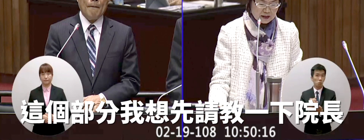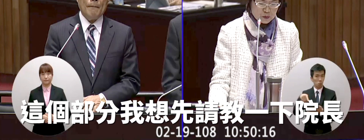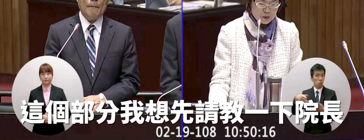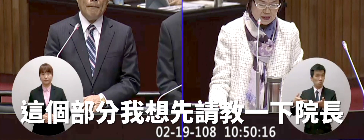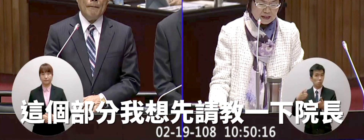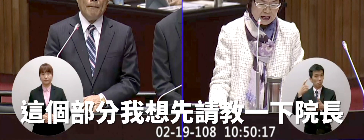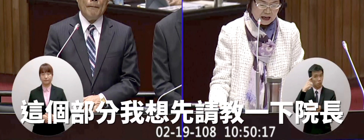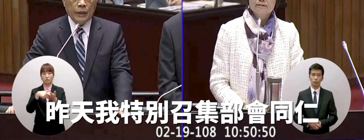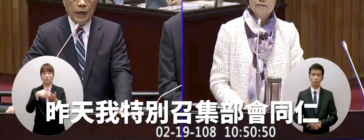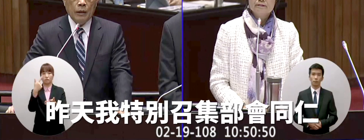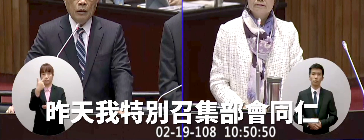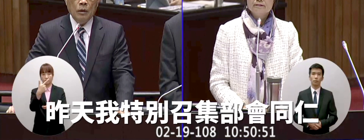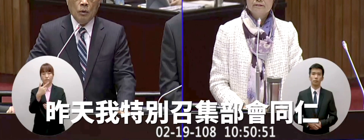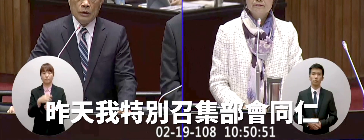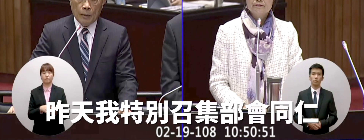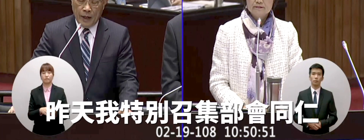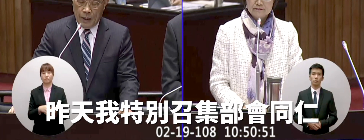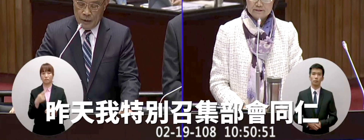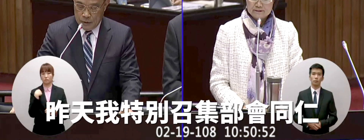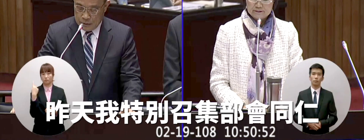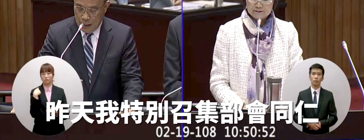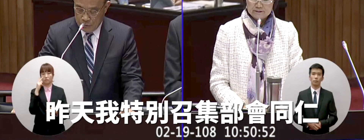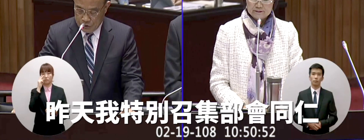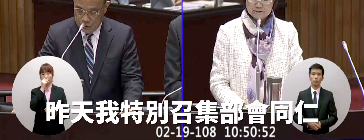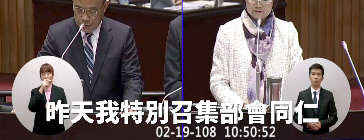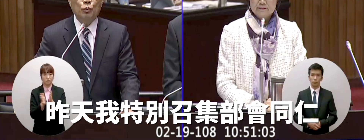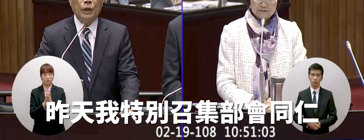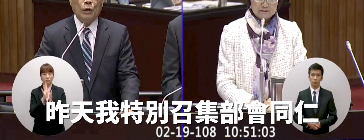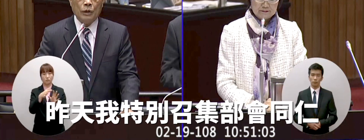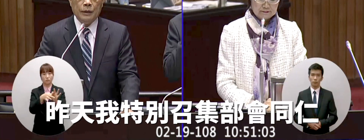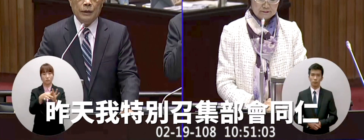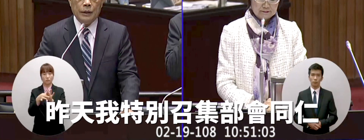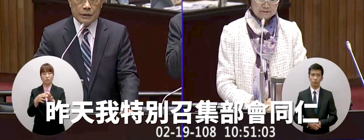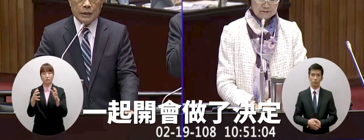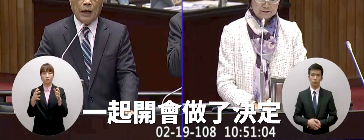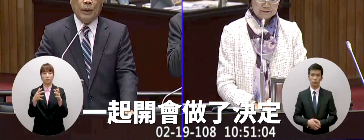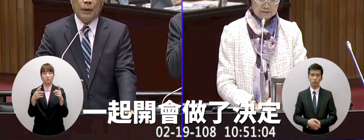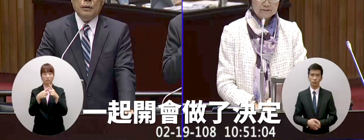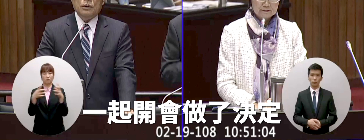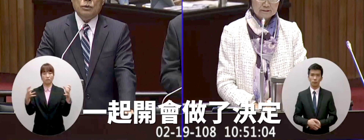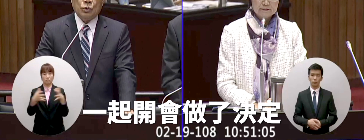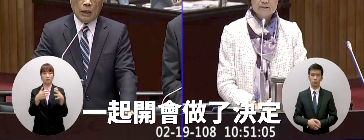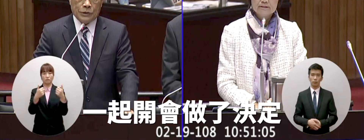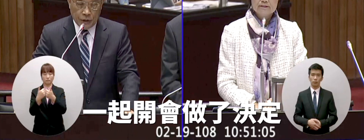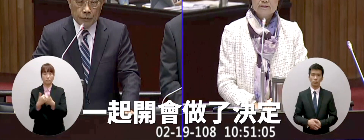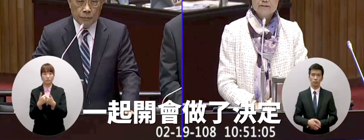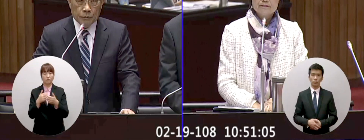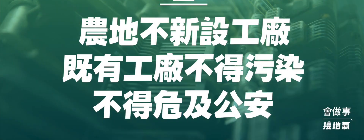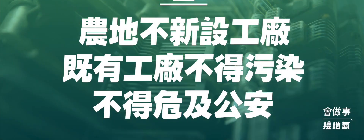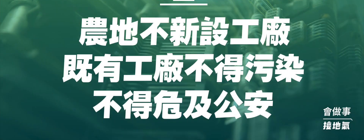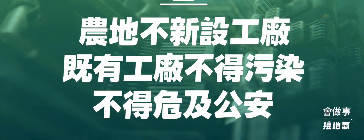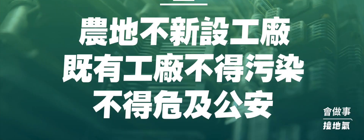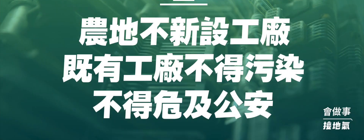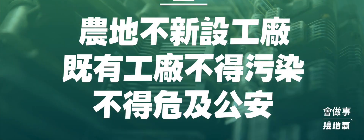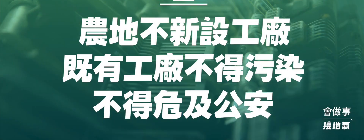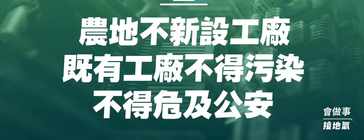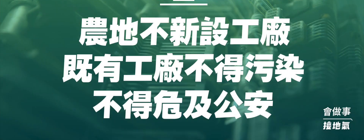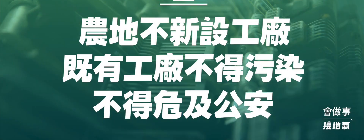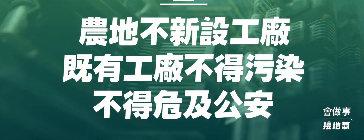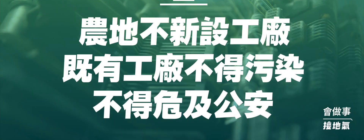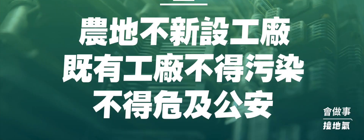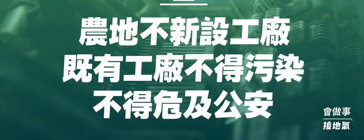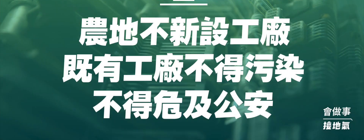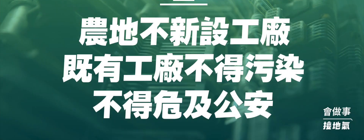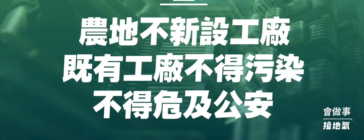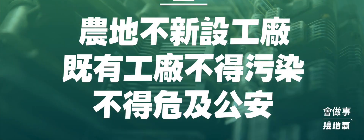教一下这个院长。 昨天我特别召集部会同仁一起开会，做了决定：第一，不准新